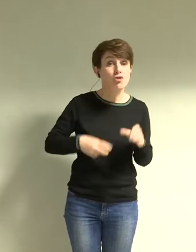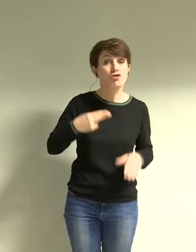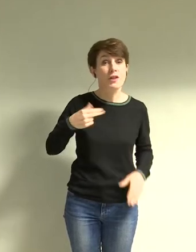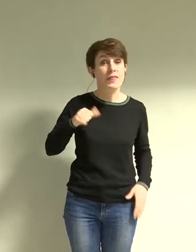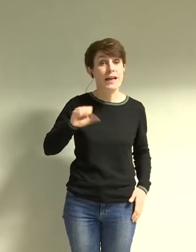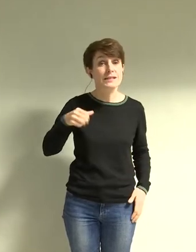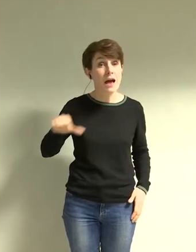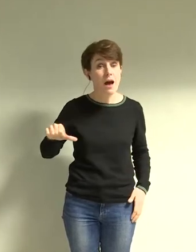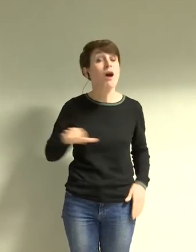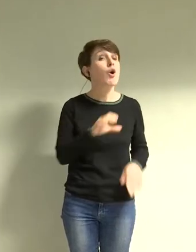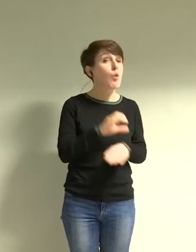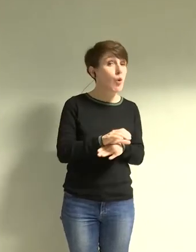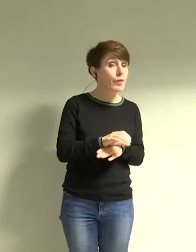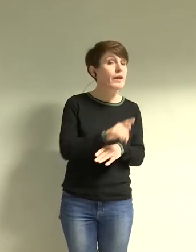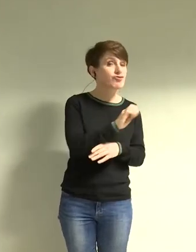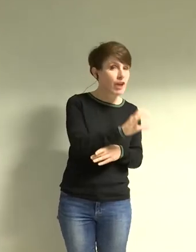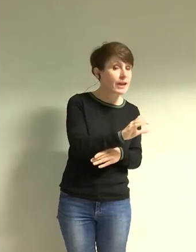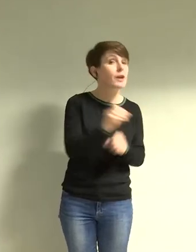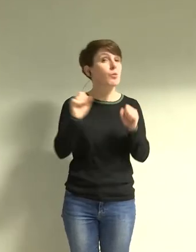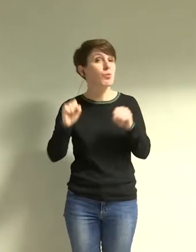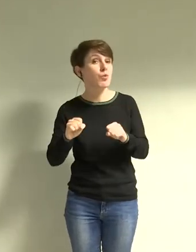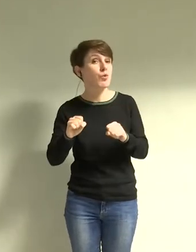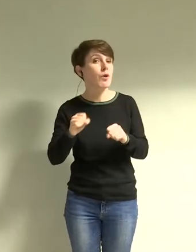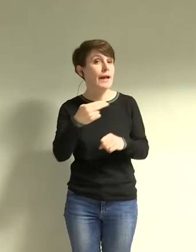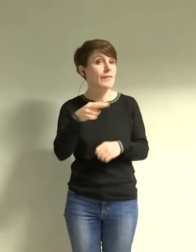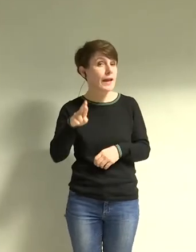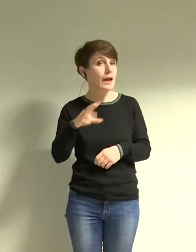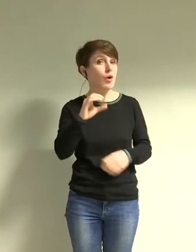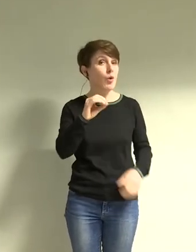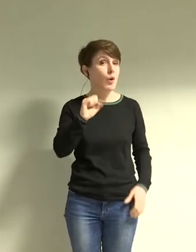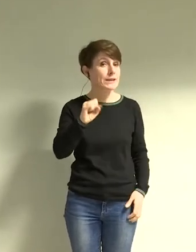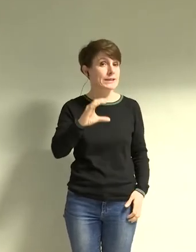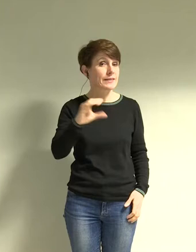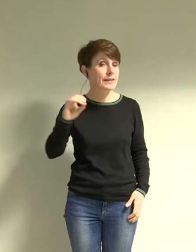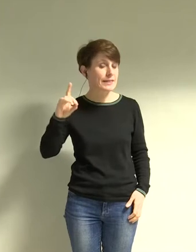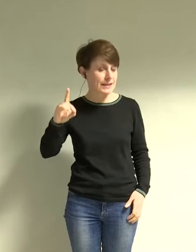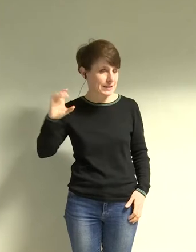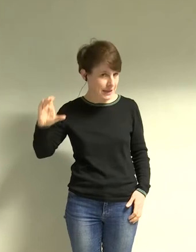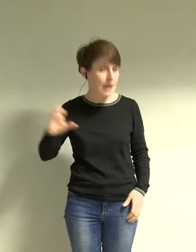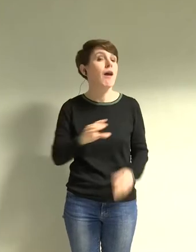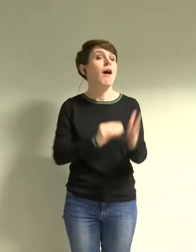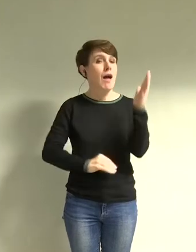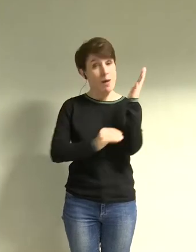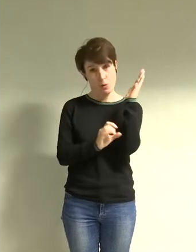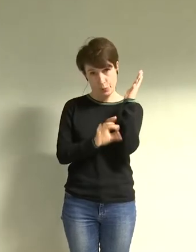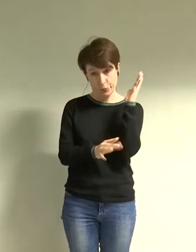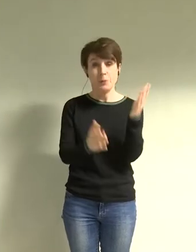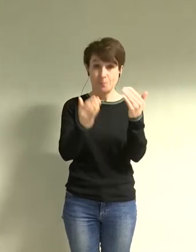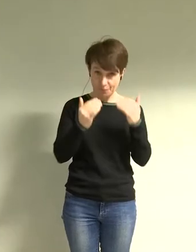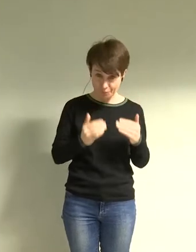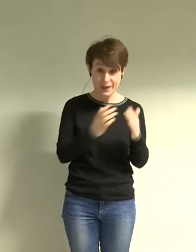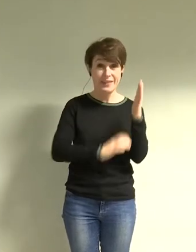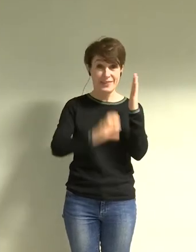qui votent contre jec qui votent pour nerfs ou essaient d'aider ses aoc d'amendement est repoussé je mets la délibération numéro